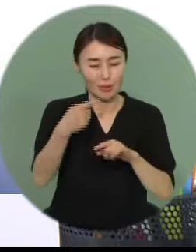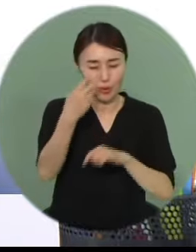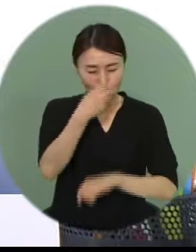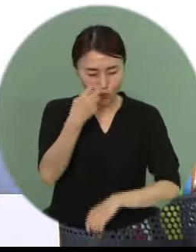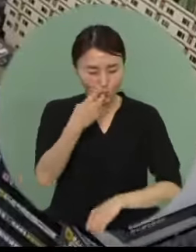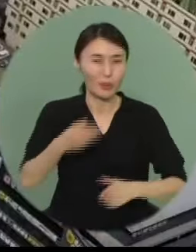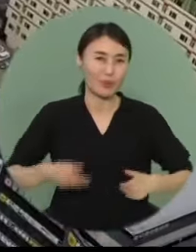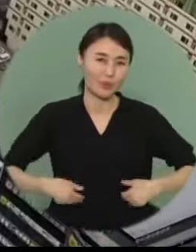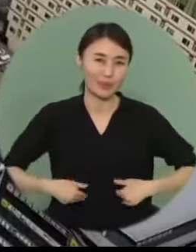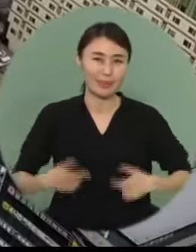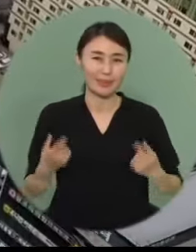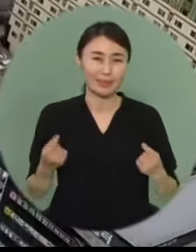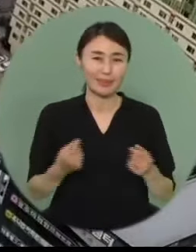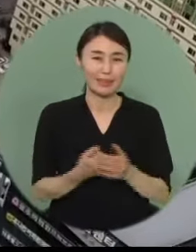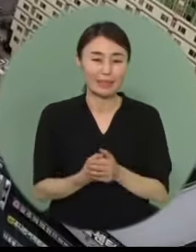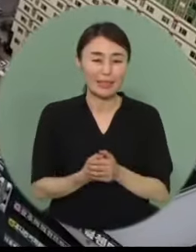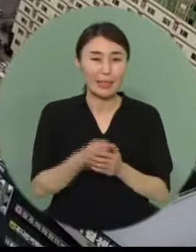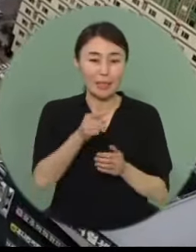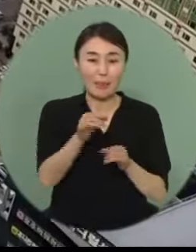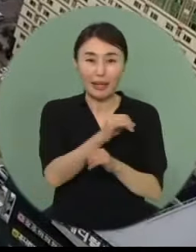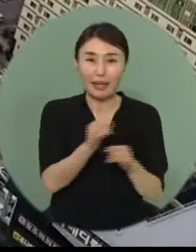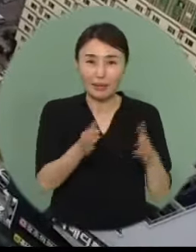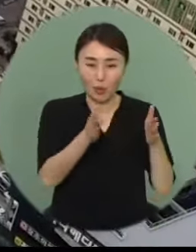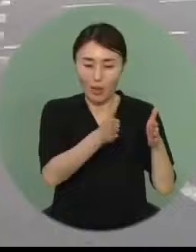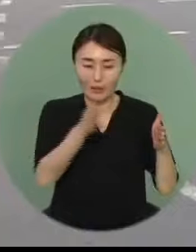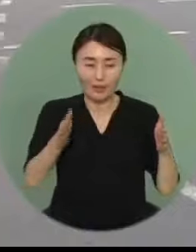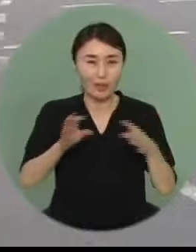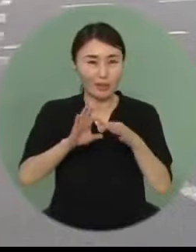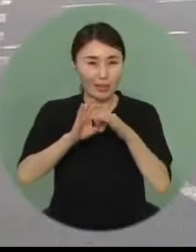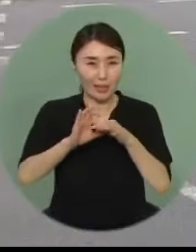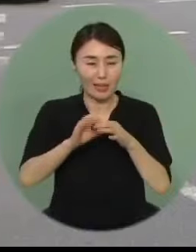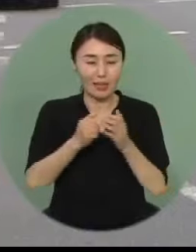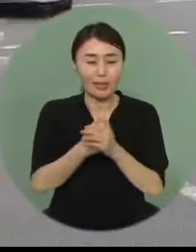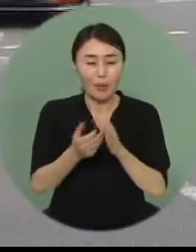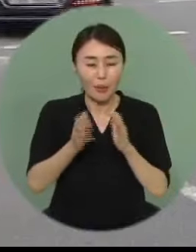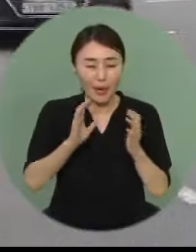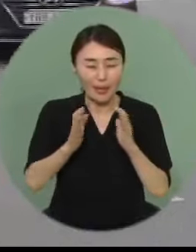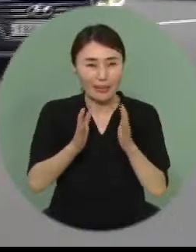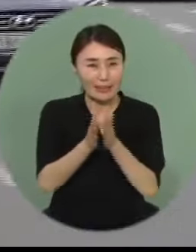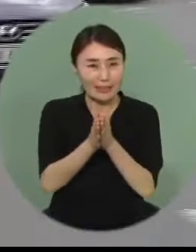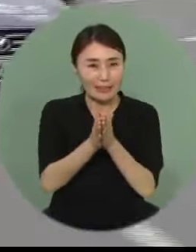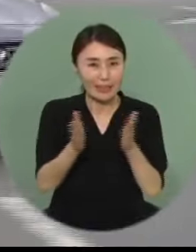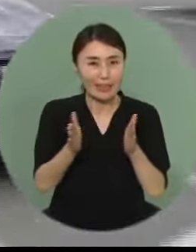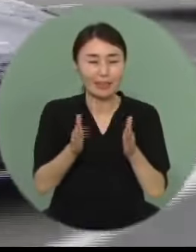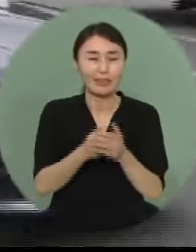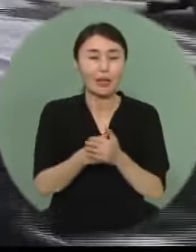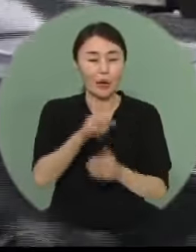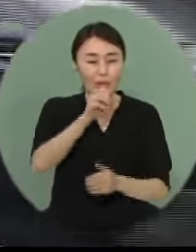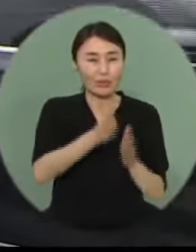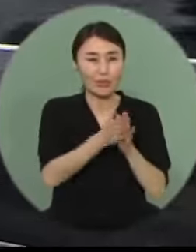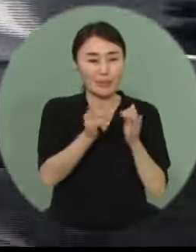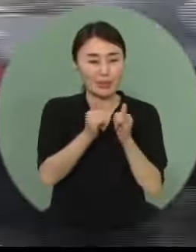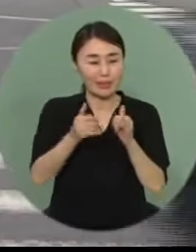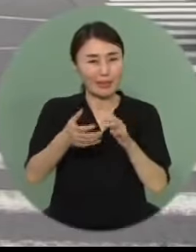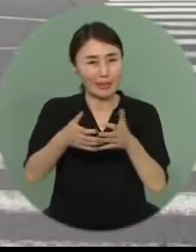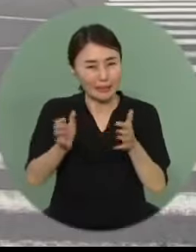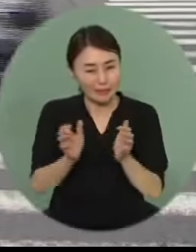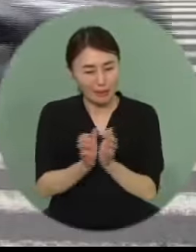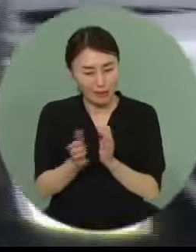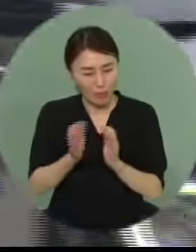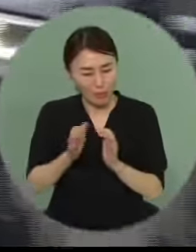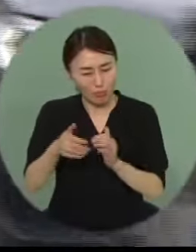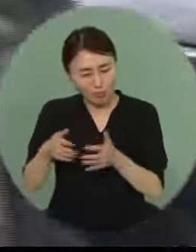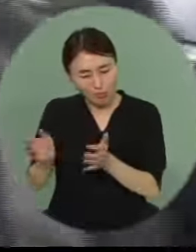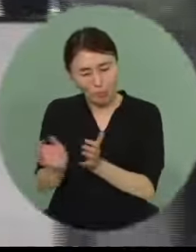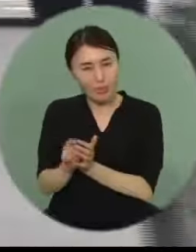이루어질 것입니다. 신세계백화점 확장과 관련해 실무협의를 시작했다는 소식에 광주시민단체협의회는 우려의